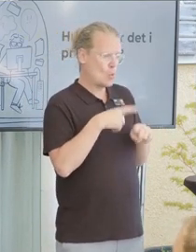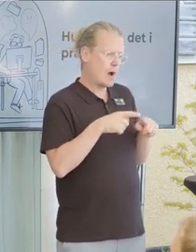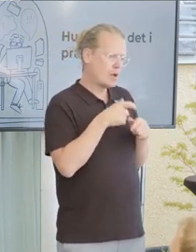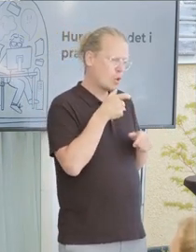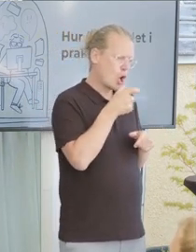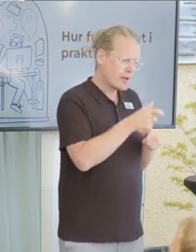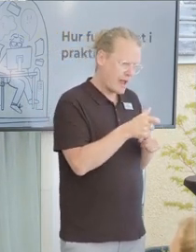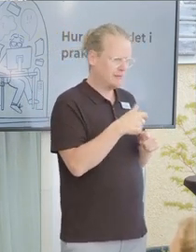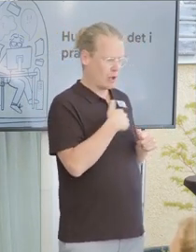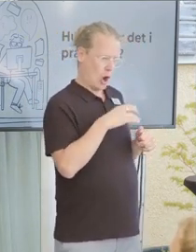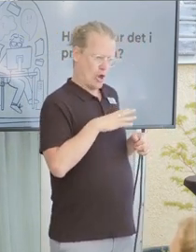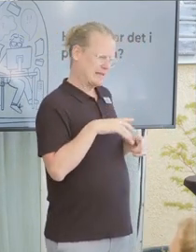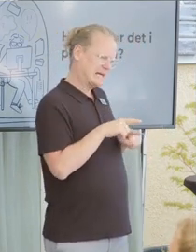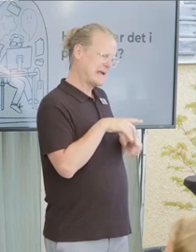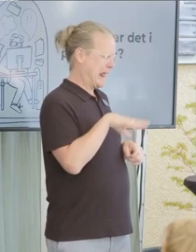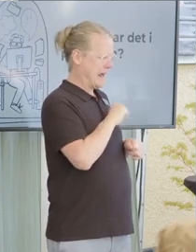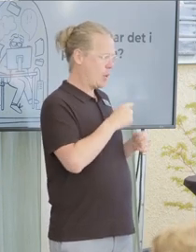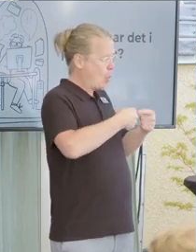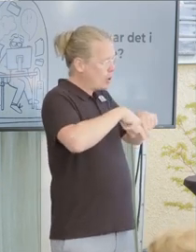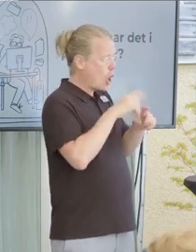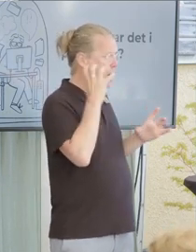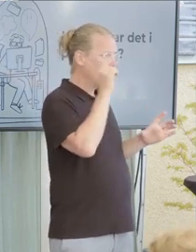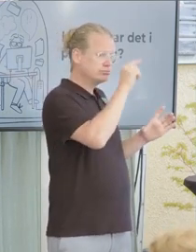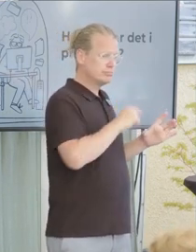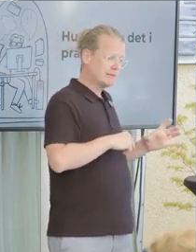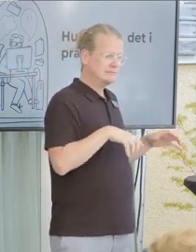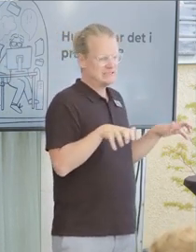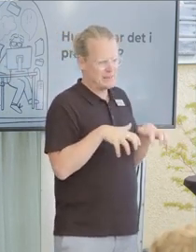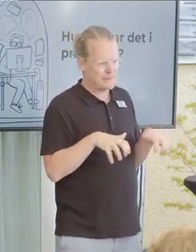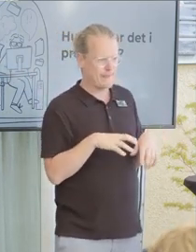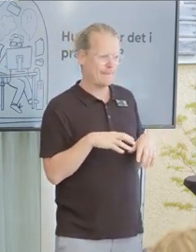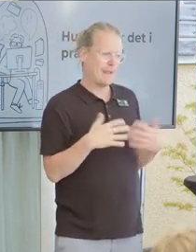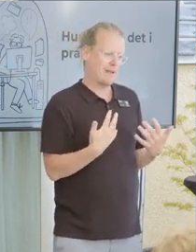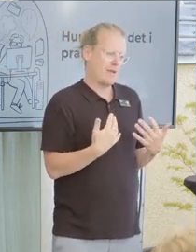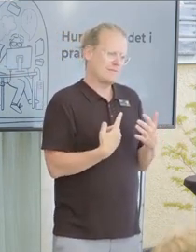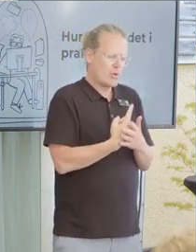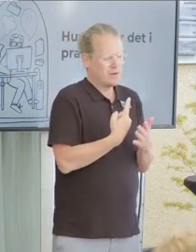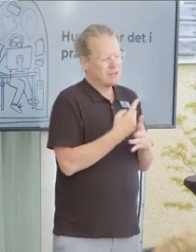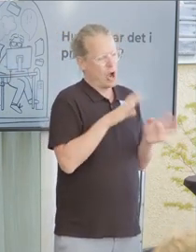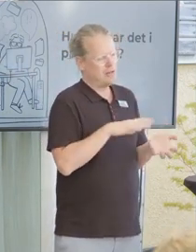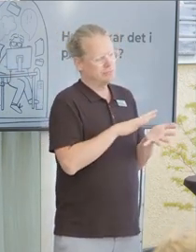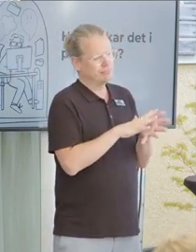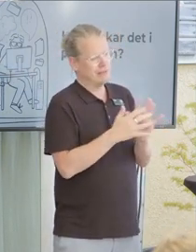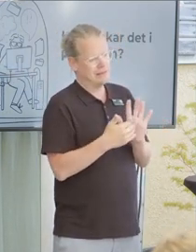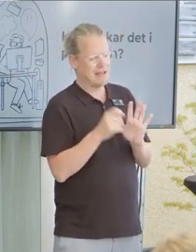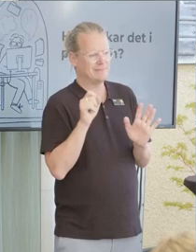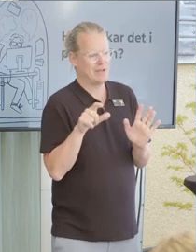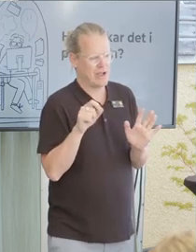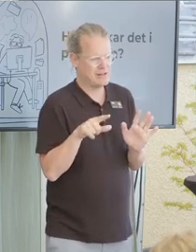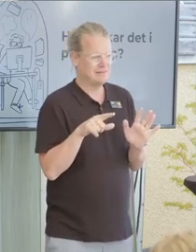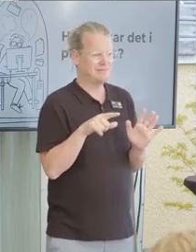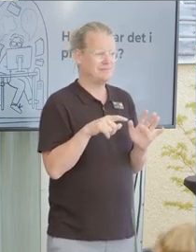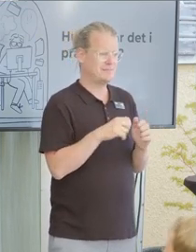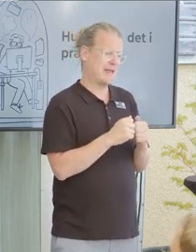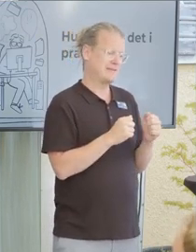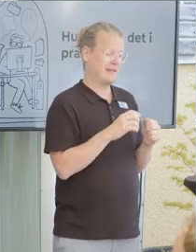Sen är ju en förutsättning att det är digitaliserat. Det är en liten del av våra samlingar totalt. Men till exempel lokalradion